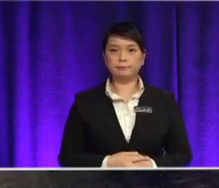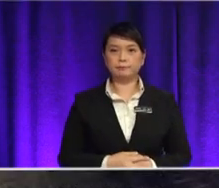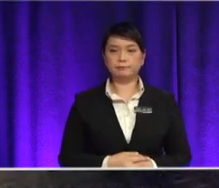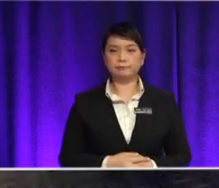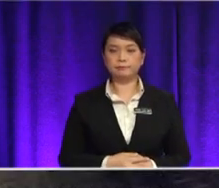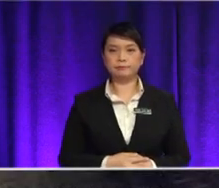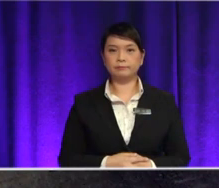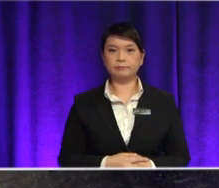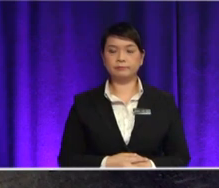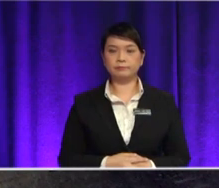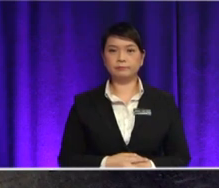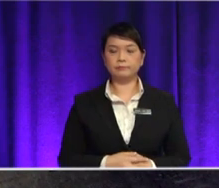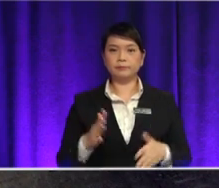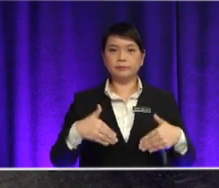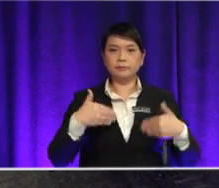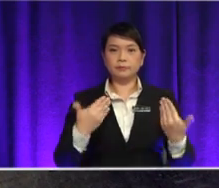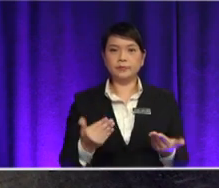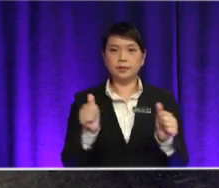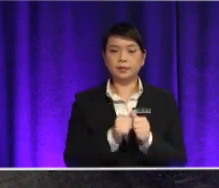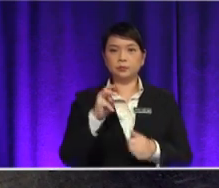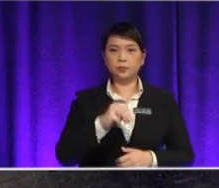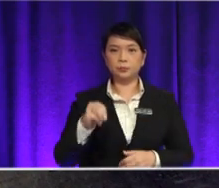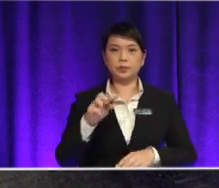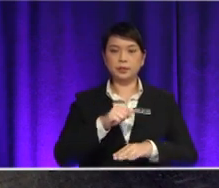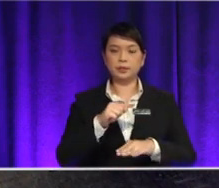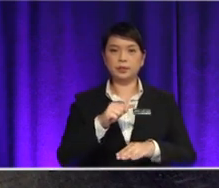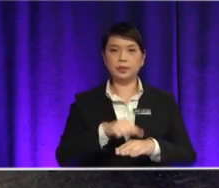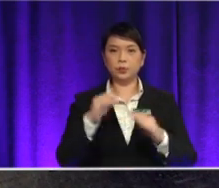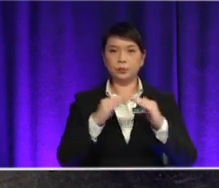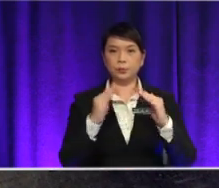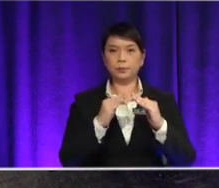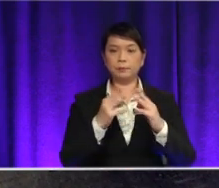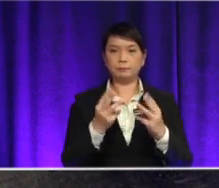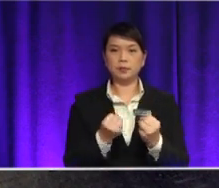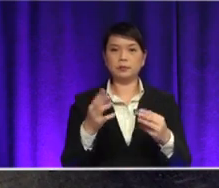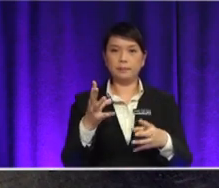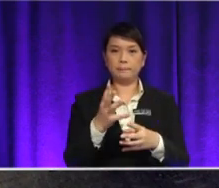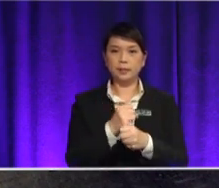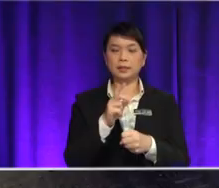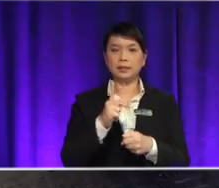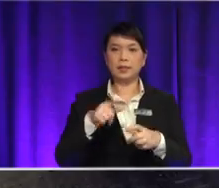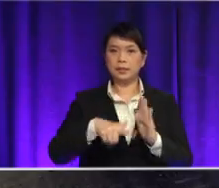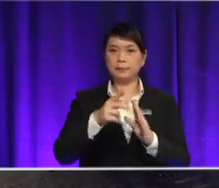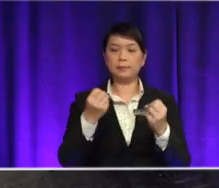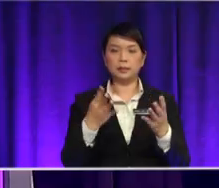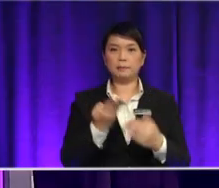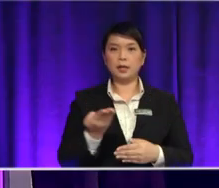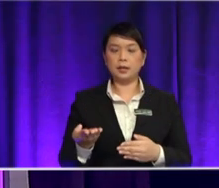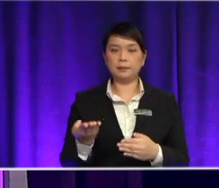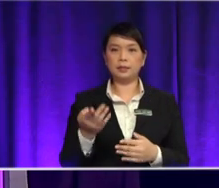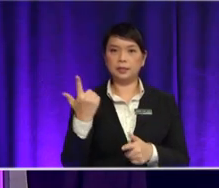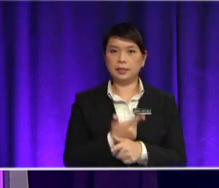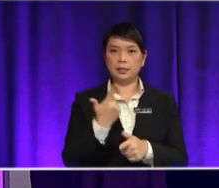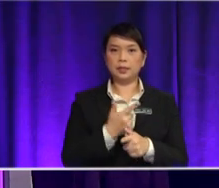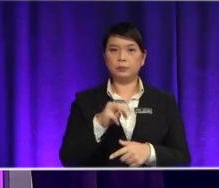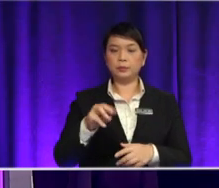itu mudah. Bagaimana murid-murid dalam talian dan juga murid-murid di rumah nak mendapatkan lebih bahan latihan pengukuhan, cikgu? Okey, murid boleh